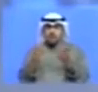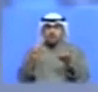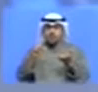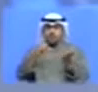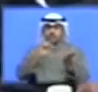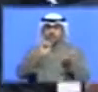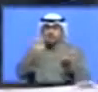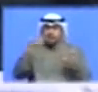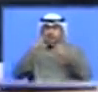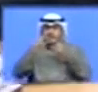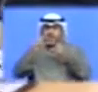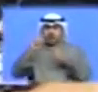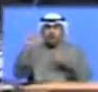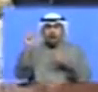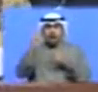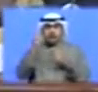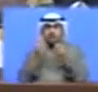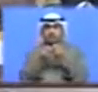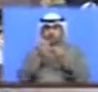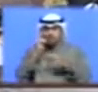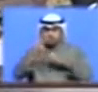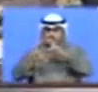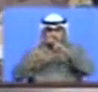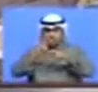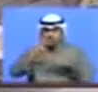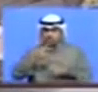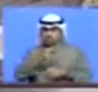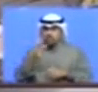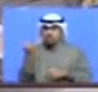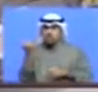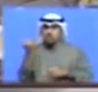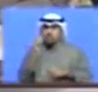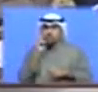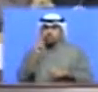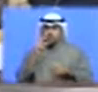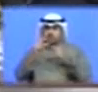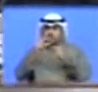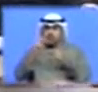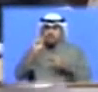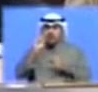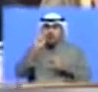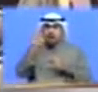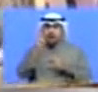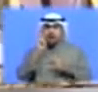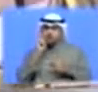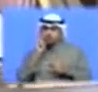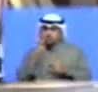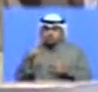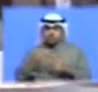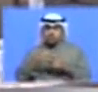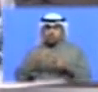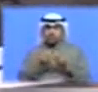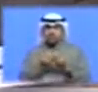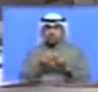من البنك الدولي، حيث تم بحث عدد من الملفات التي يطلع بها البنك الدولي في دولة الكويت. حضر الاجتماع